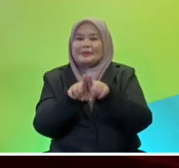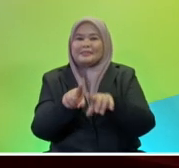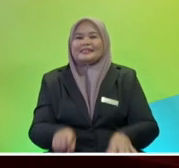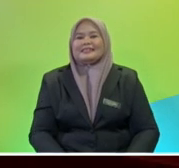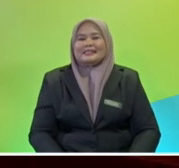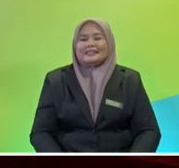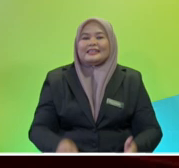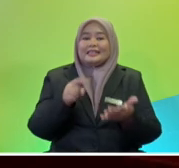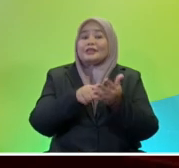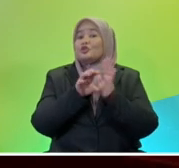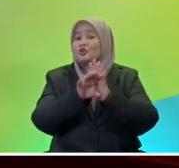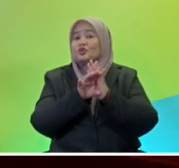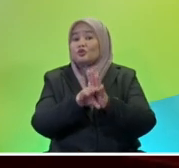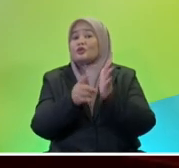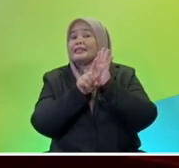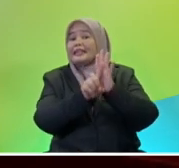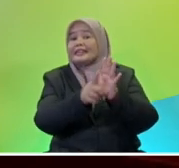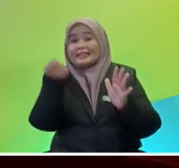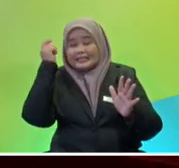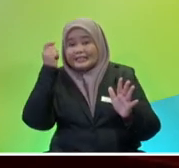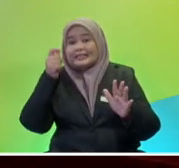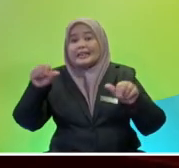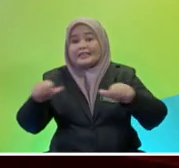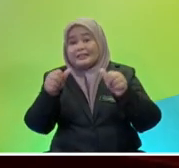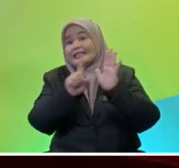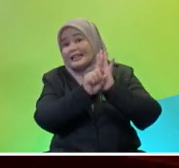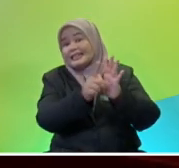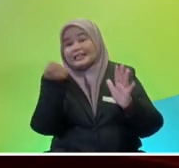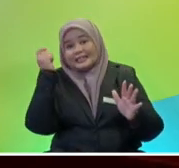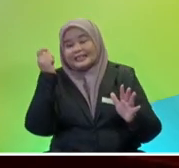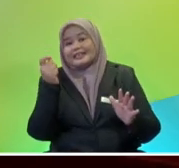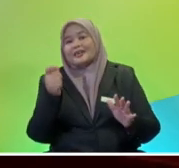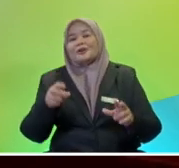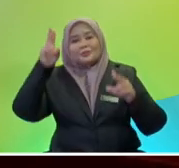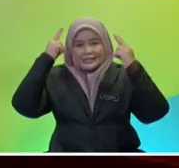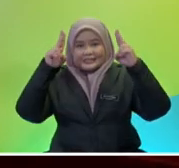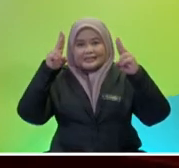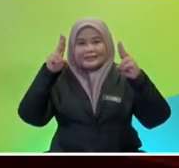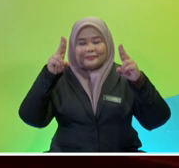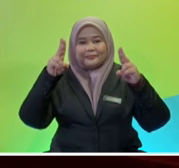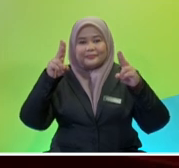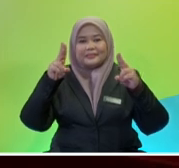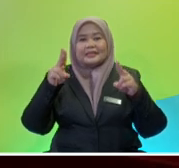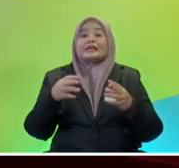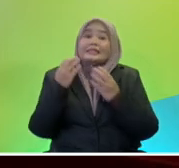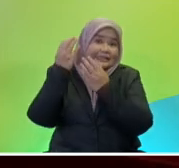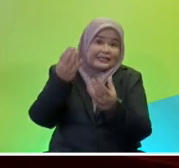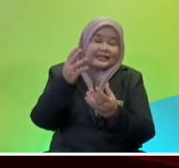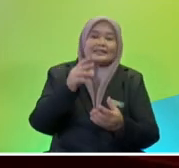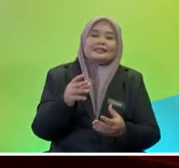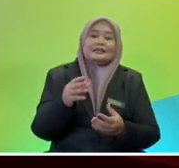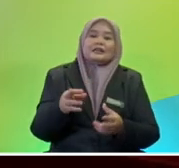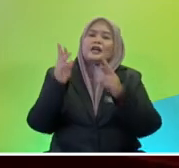ini untuk contoh yang dalil tadi Activity yang Ustazah eee cadangkan tadi